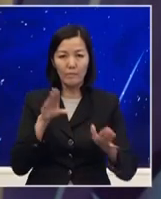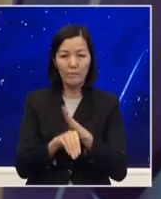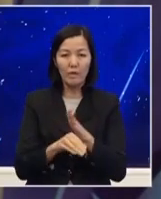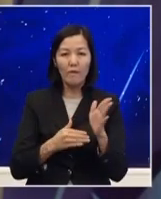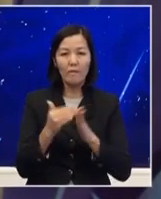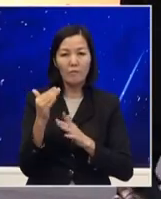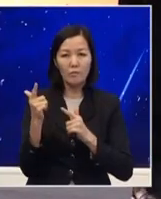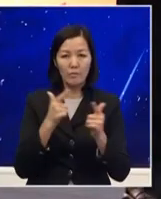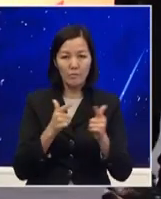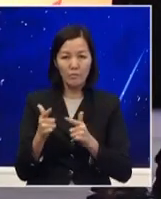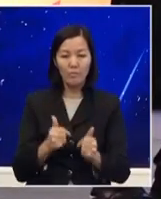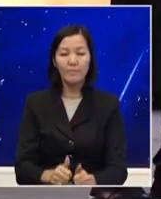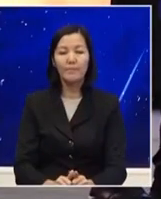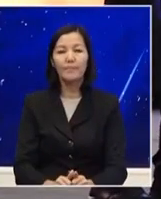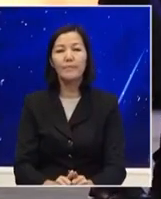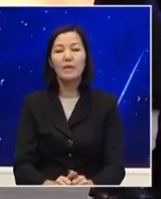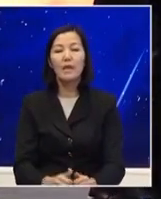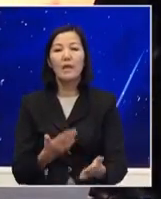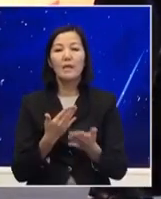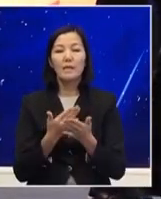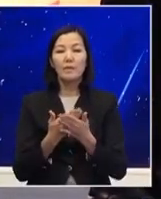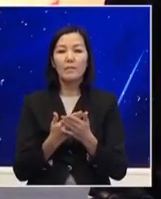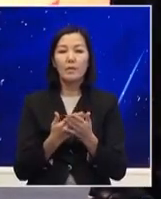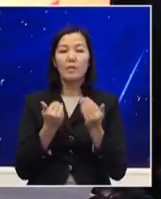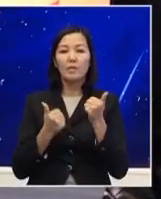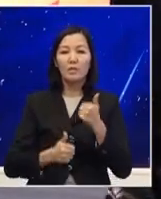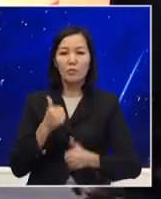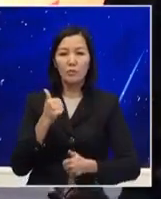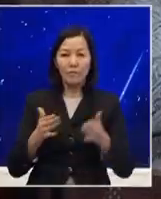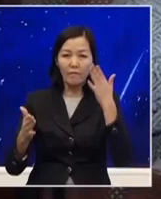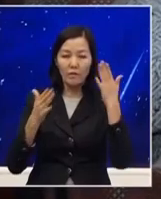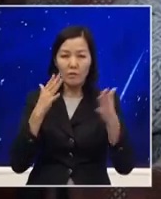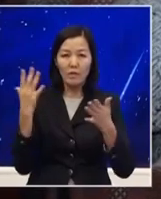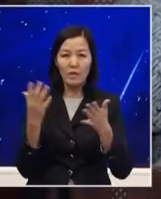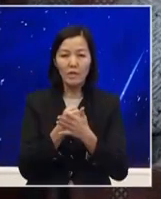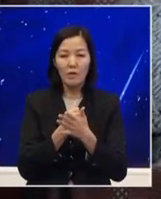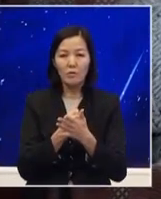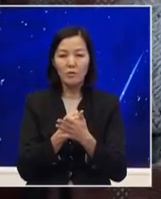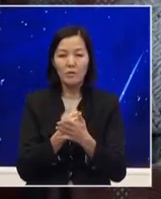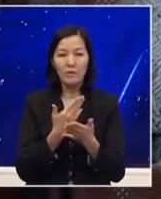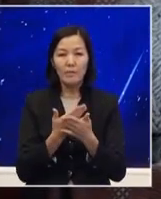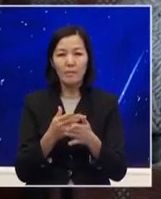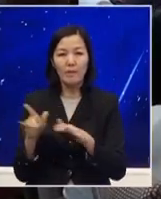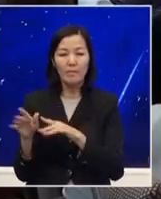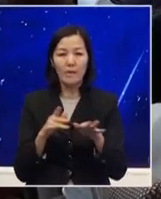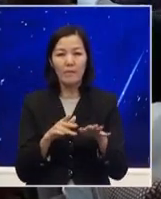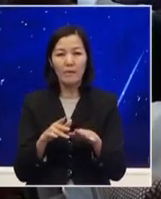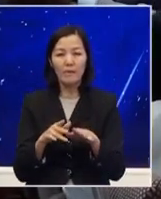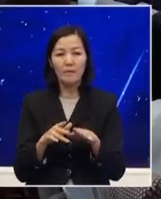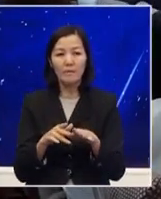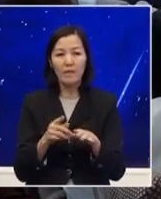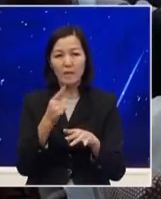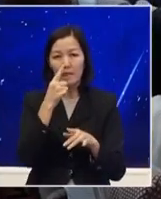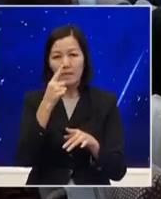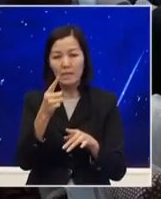уровне. Хотя пандемия и превратила конкурс веселых и находчивых в зону риска, однако мероприятие прошло в необычном формате.